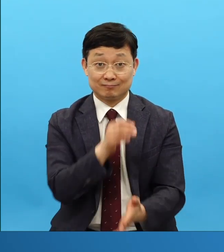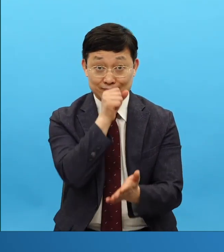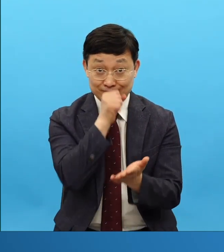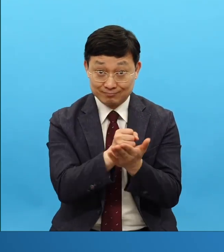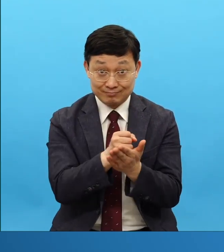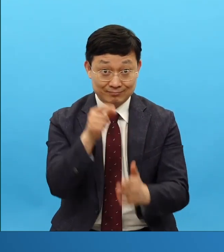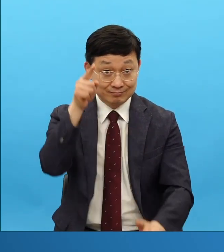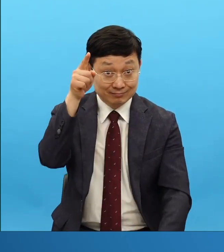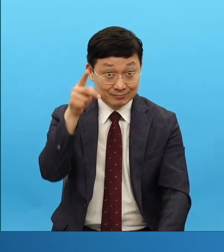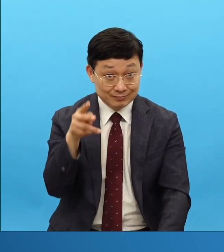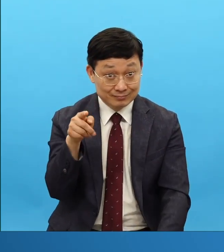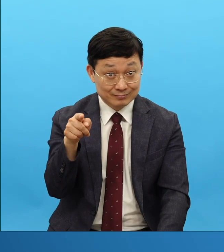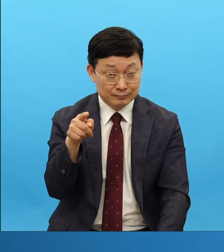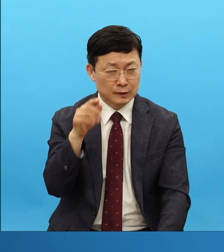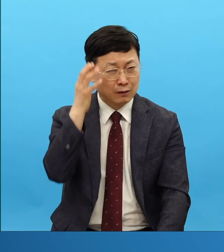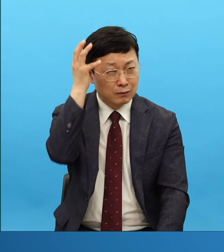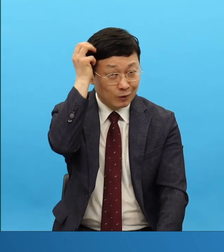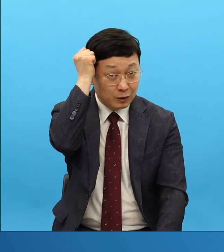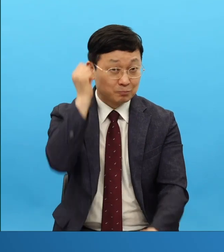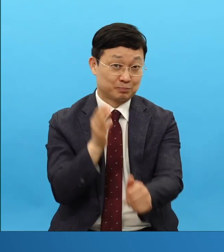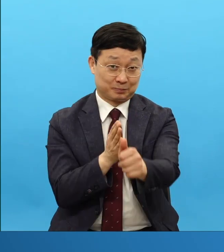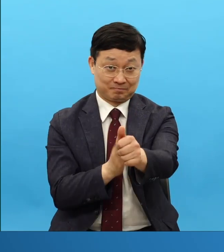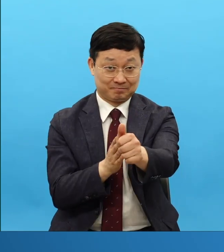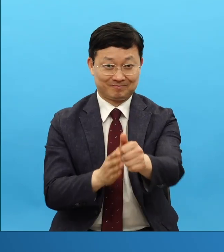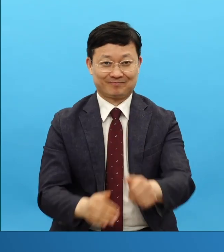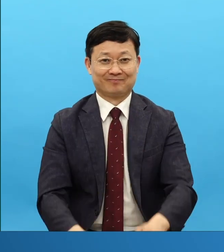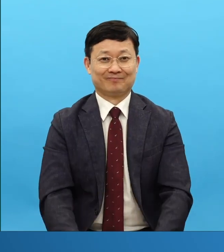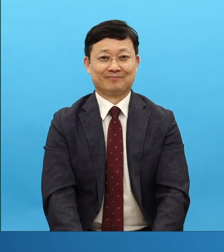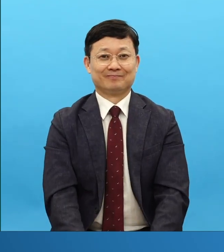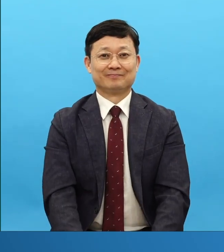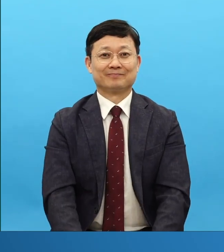Is that right? 이거 해야 돼요. We must do this way.